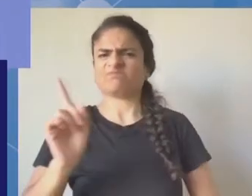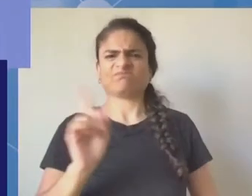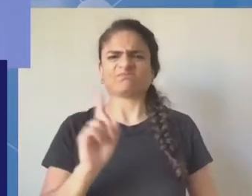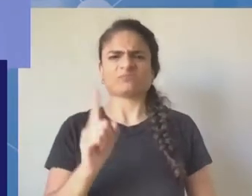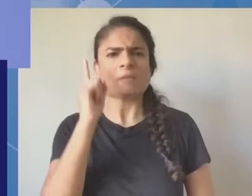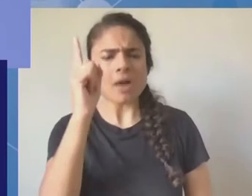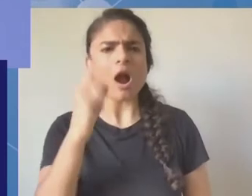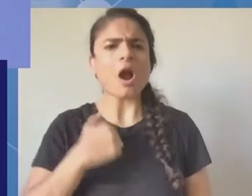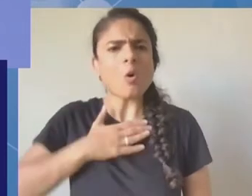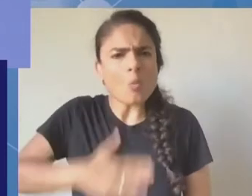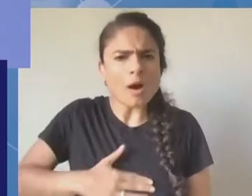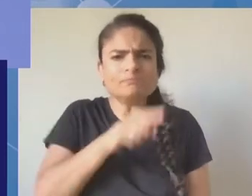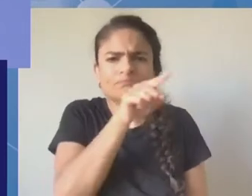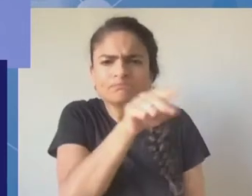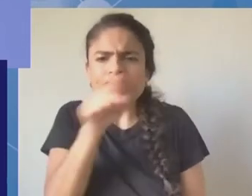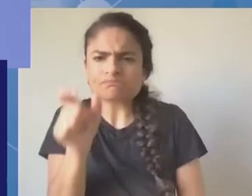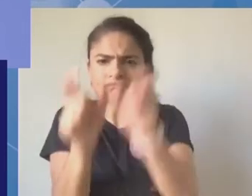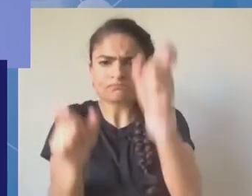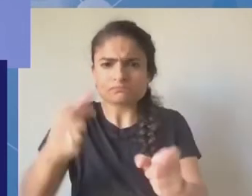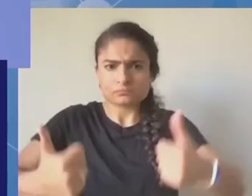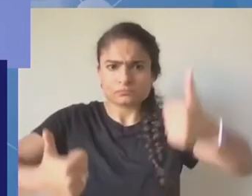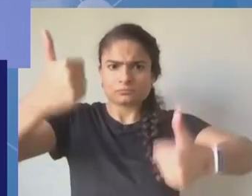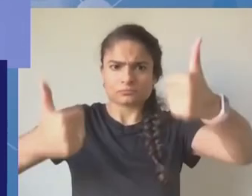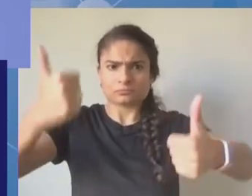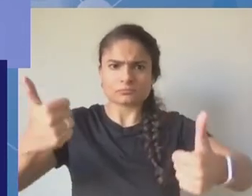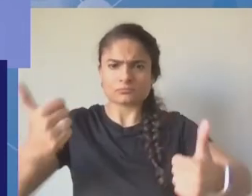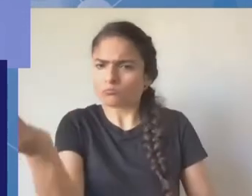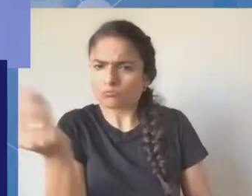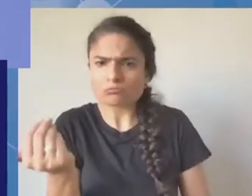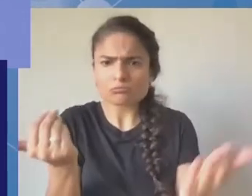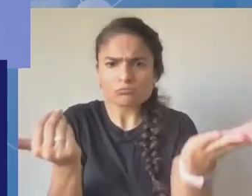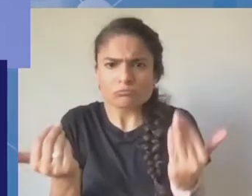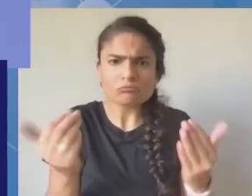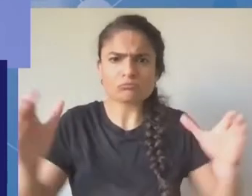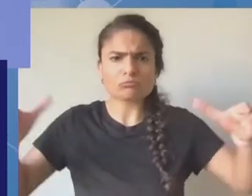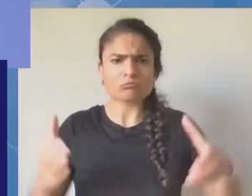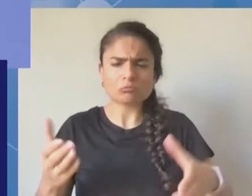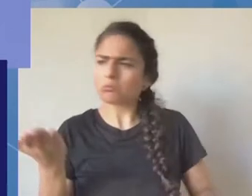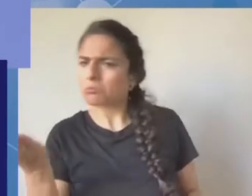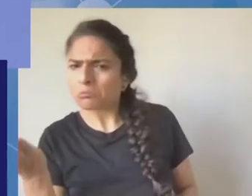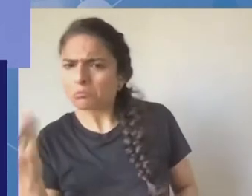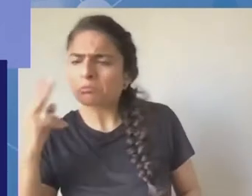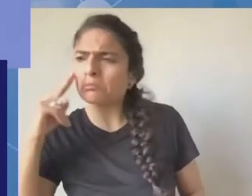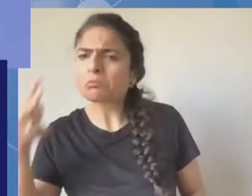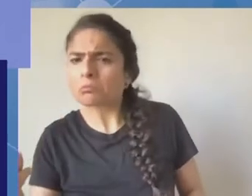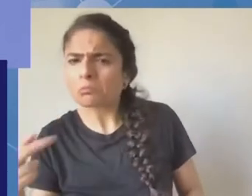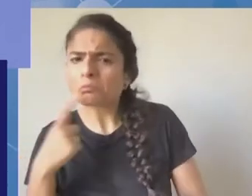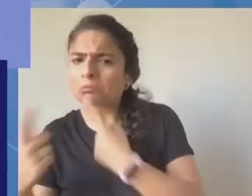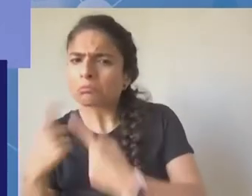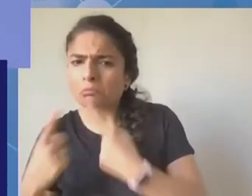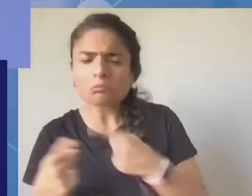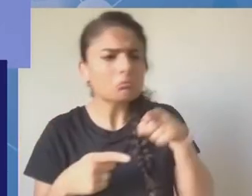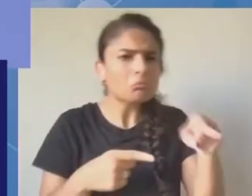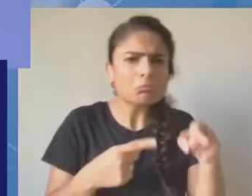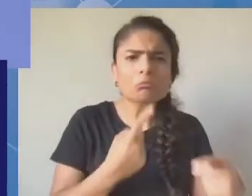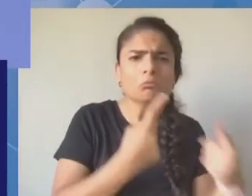怪一些任何一方，我们要听取所有的各方。您完全说的是非常准